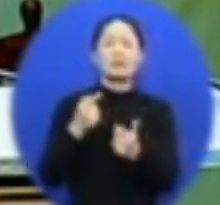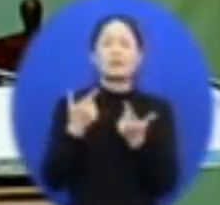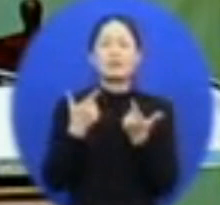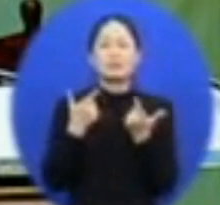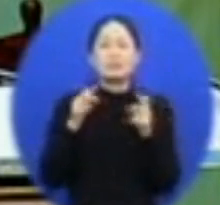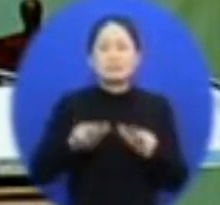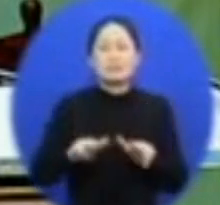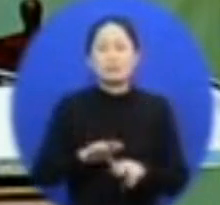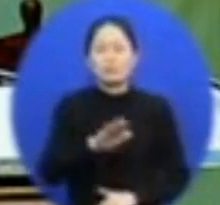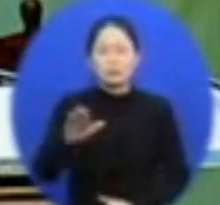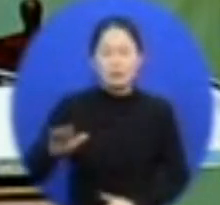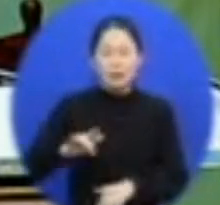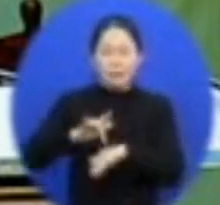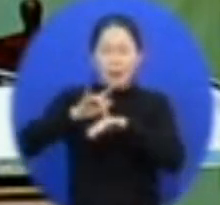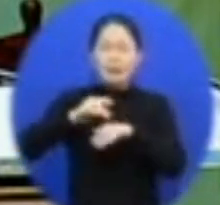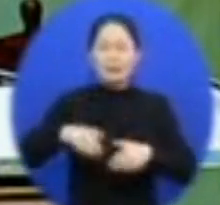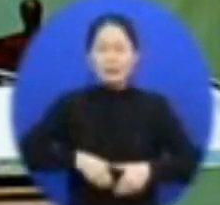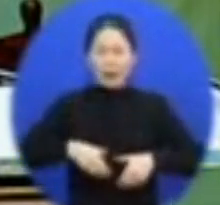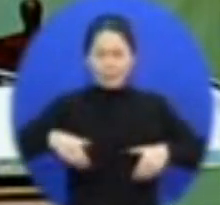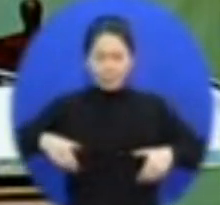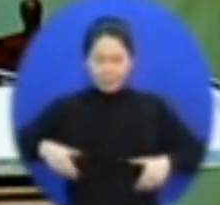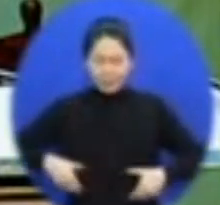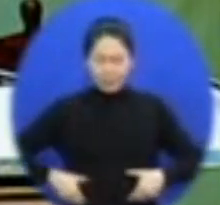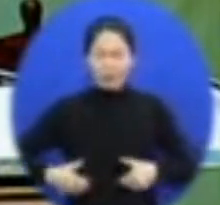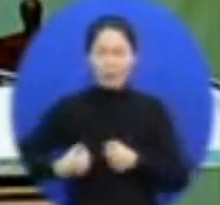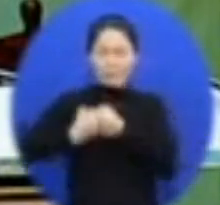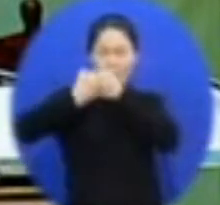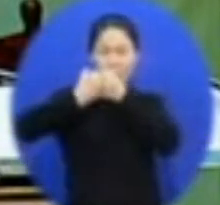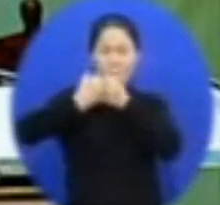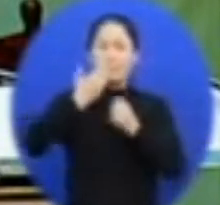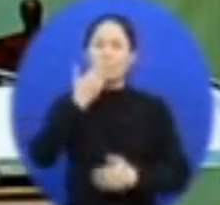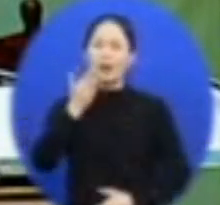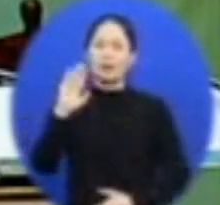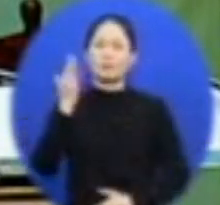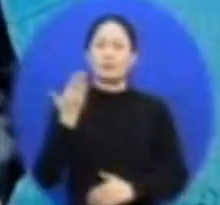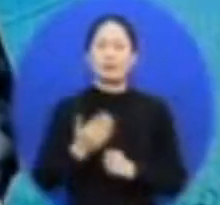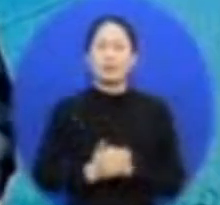이제는 우리가 마귀를 담대하게 대적할 수 있게 되요